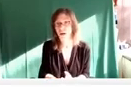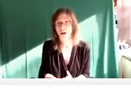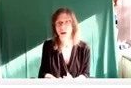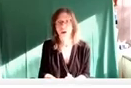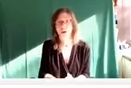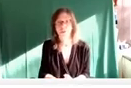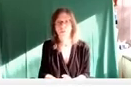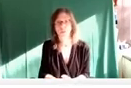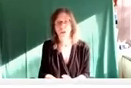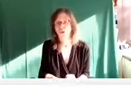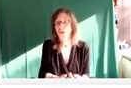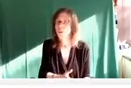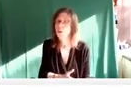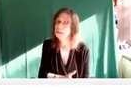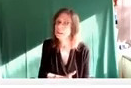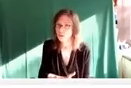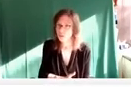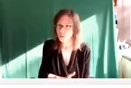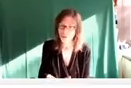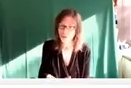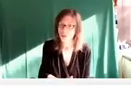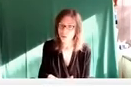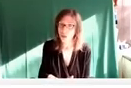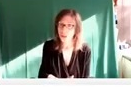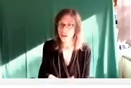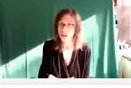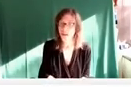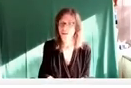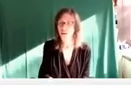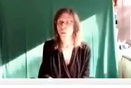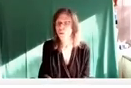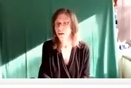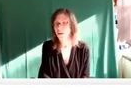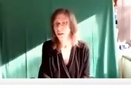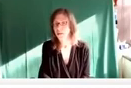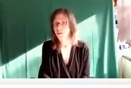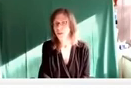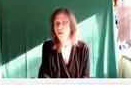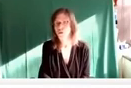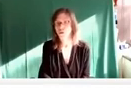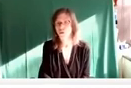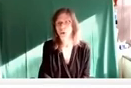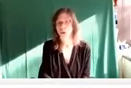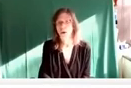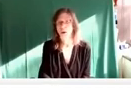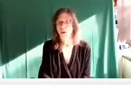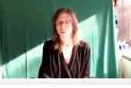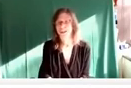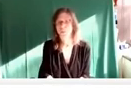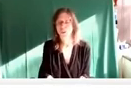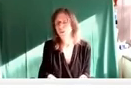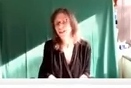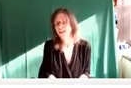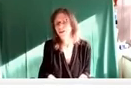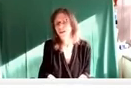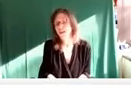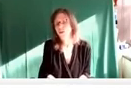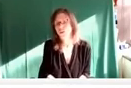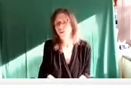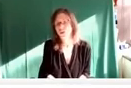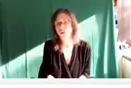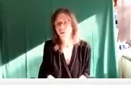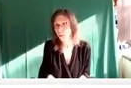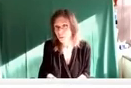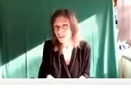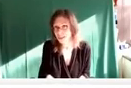standards. Comme j'ai dit pour les sciences, le qualitatif, ce n'est pas tout à fait les mêmes enjeux. Puis ce n'est pas toutes les